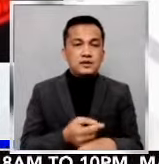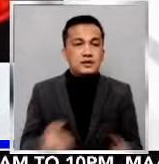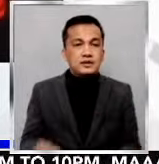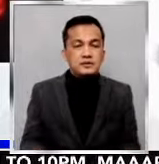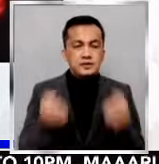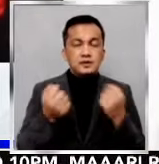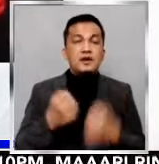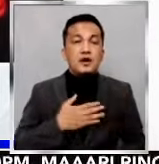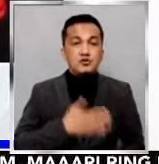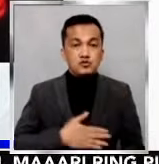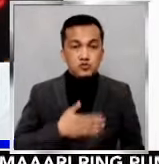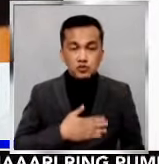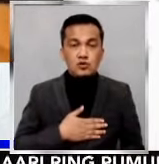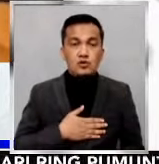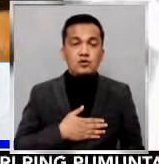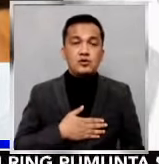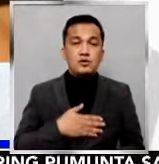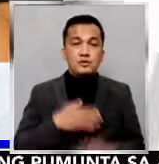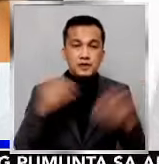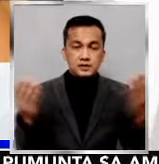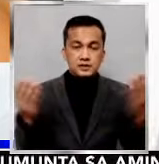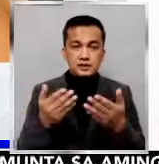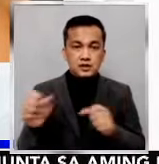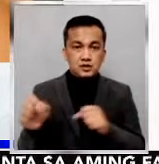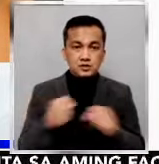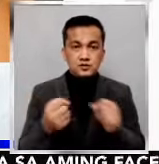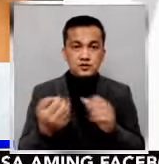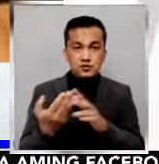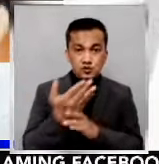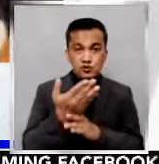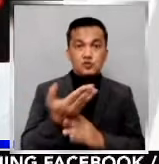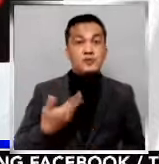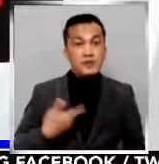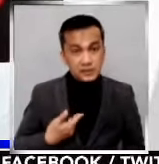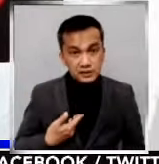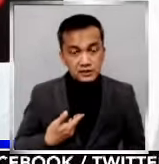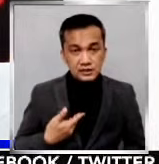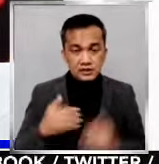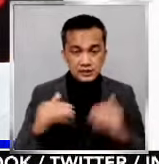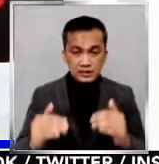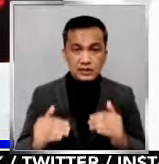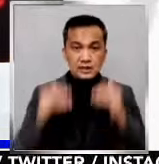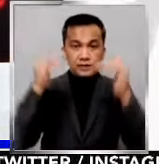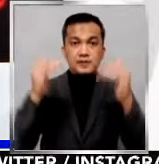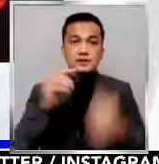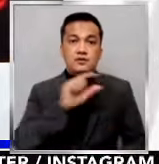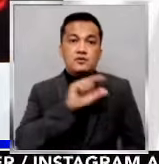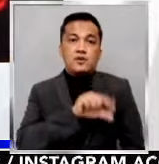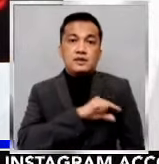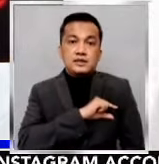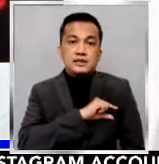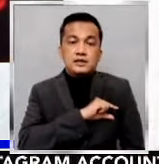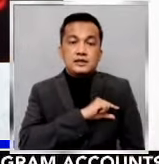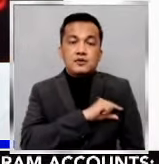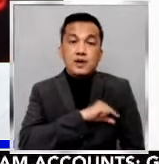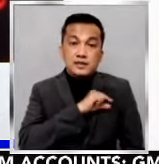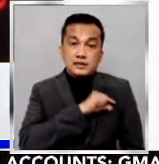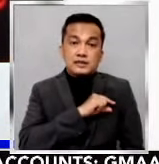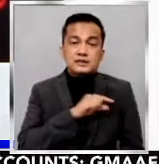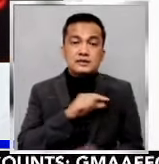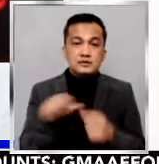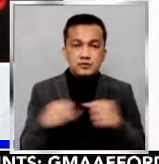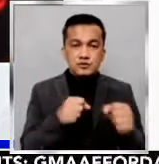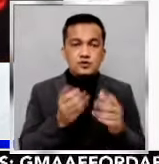makilala yung sport through me or i-elevate pa yung quality ng sport through me